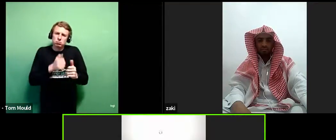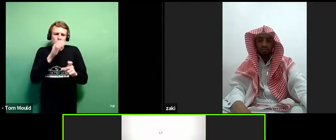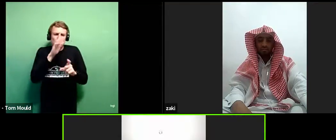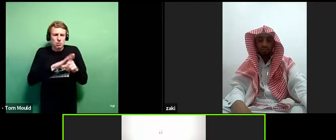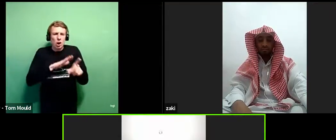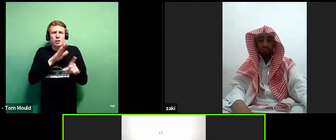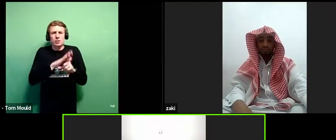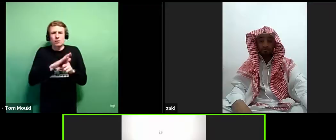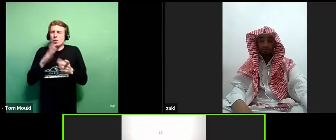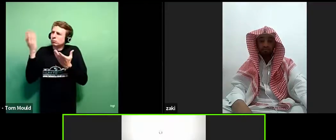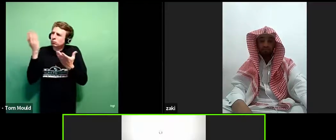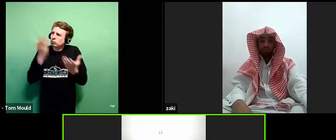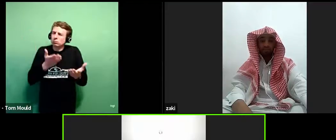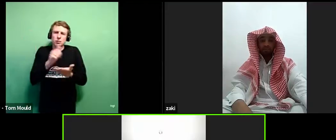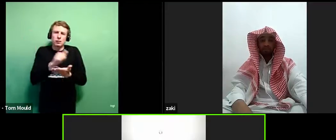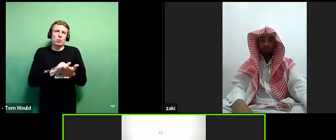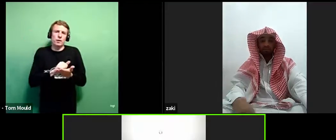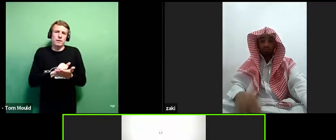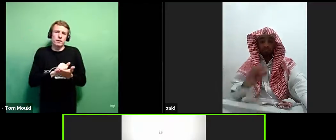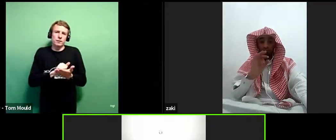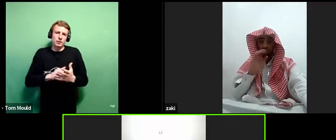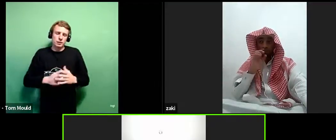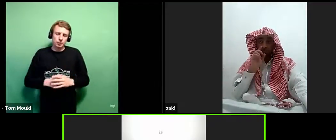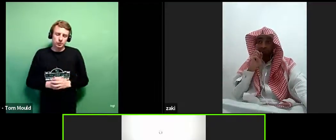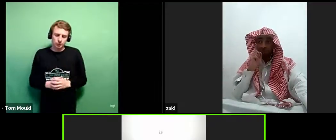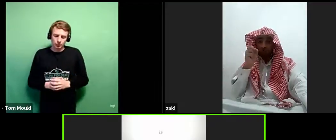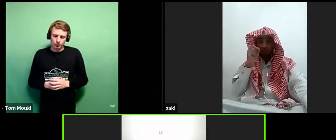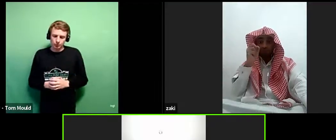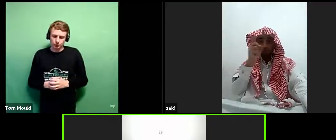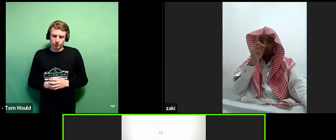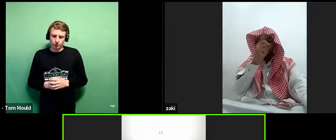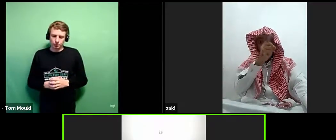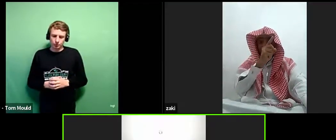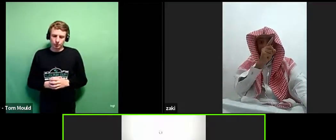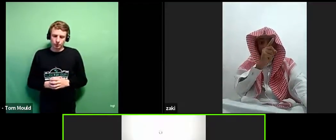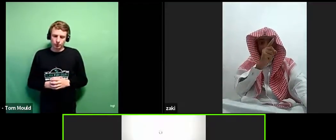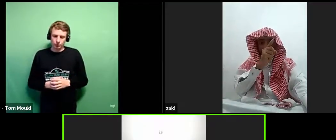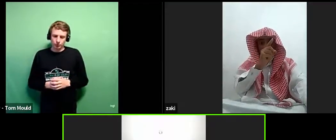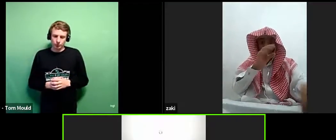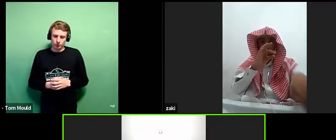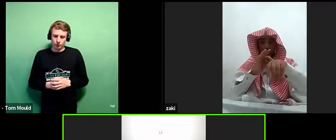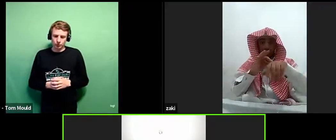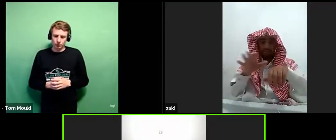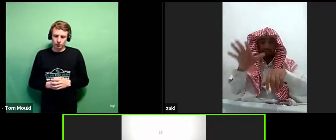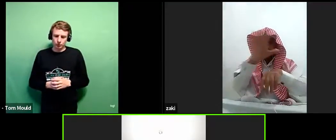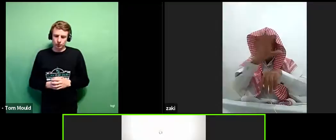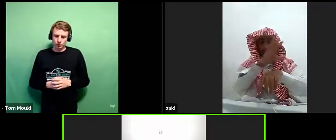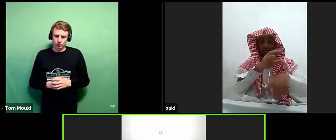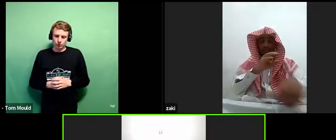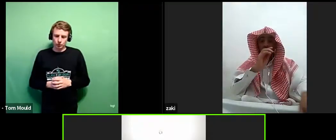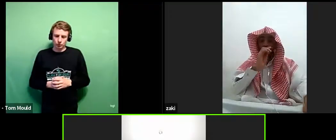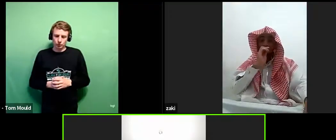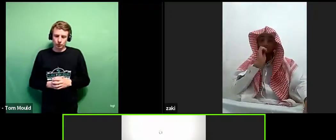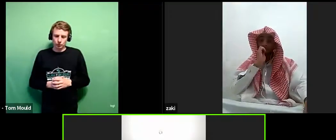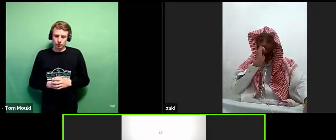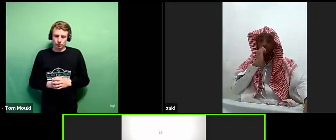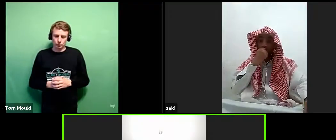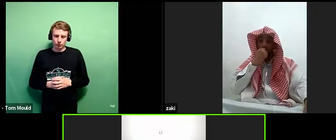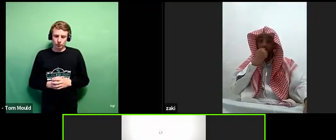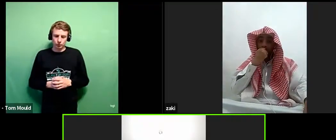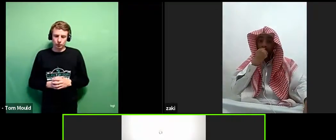إِنَّ الَّذِينَ يَكْتُمُونَ مَا أَنزَلَ اللَّهُ مِنَ